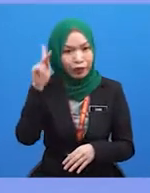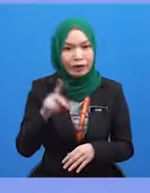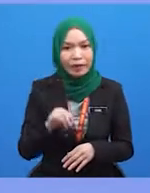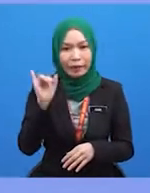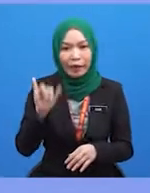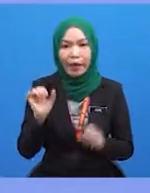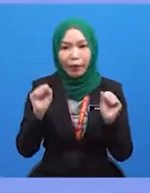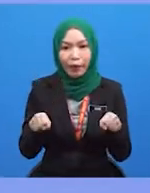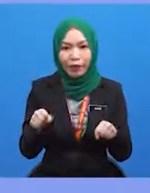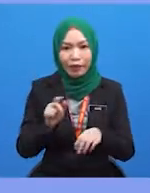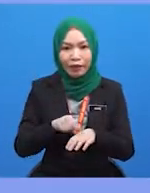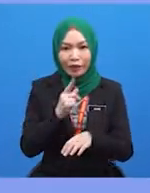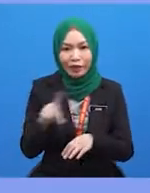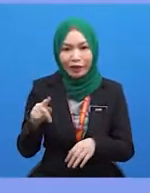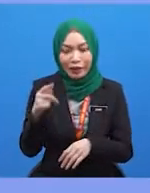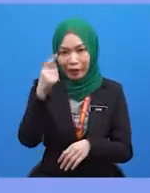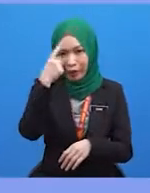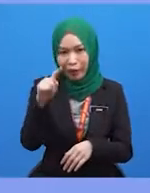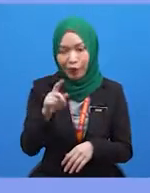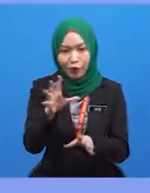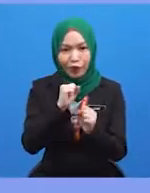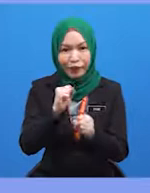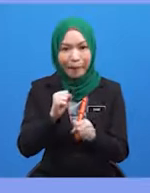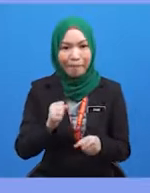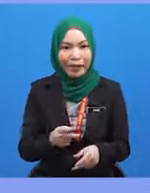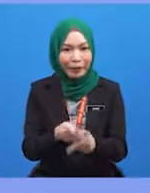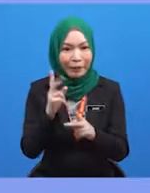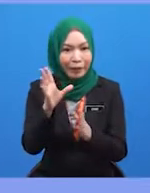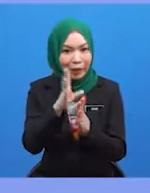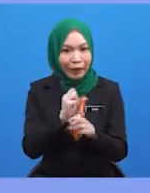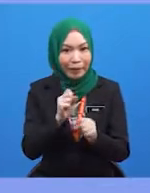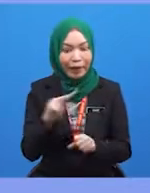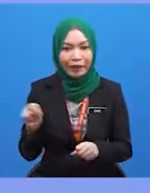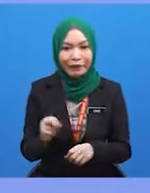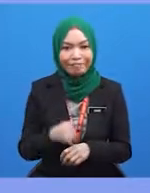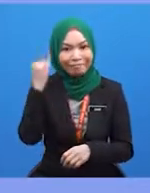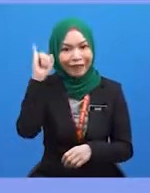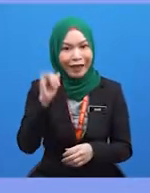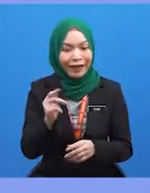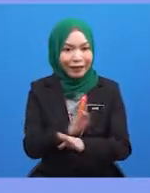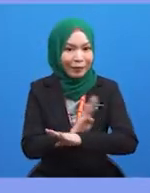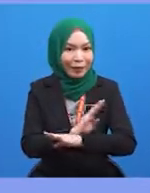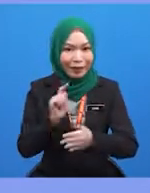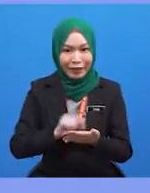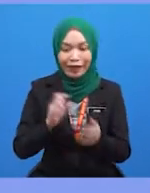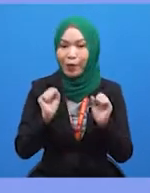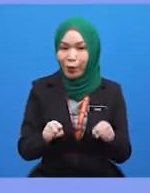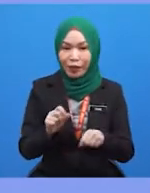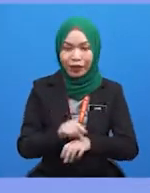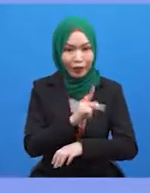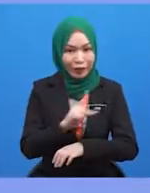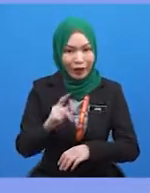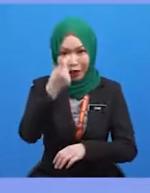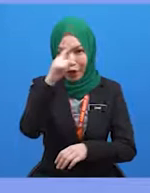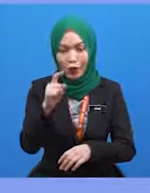boleh digunakan untuk menjana pulangan kewangan. Idea perniagaan boleh digunakan